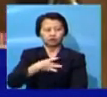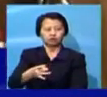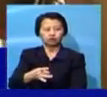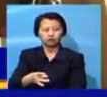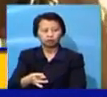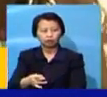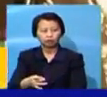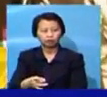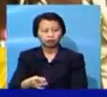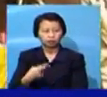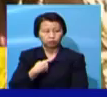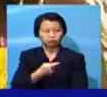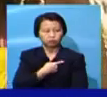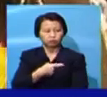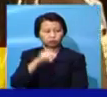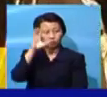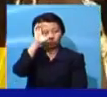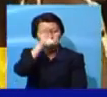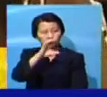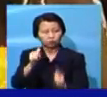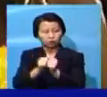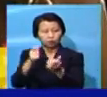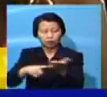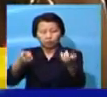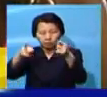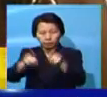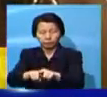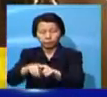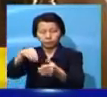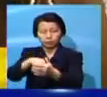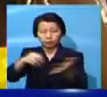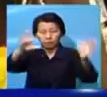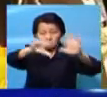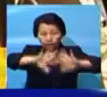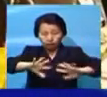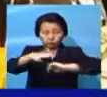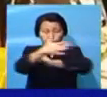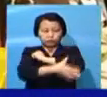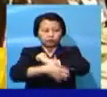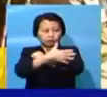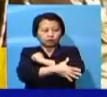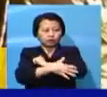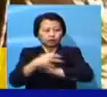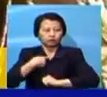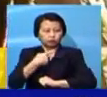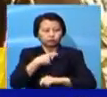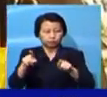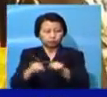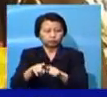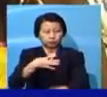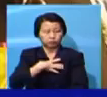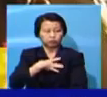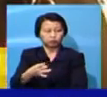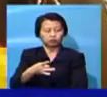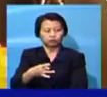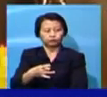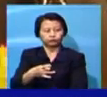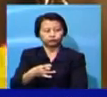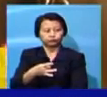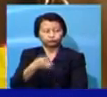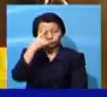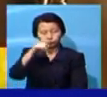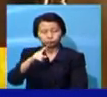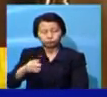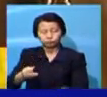attend we keep track What is happening in the asian countries We would like to